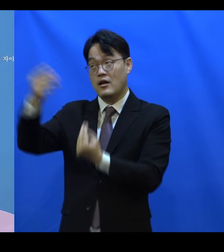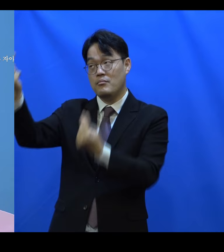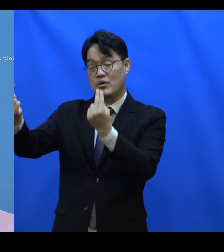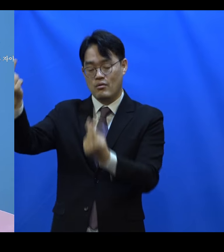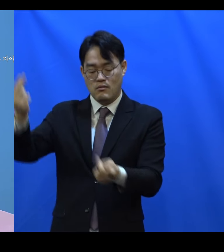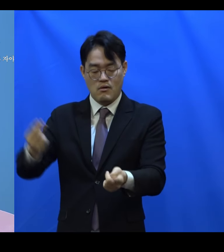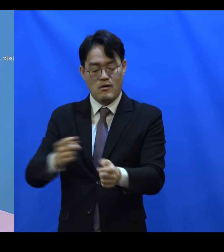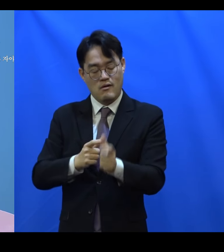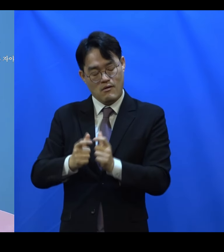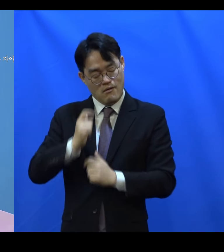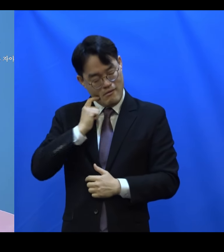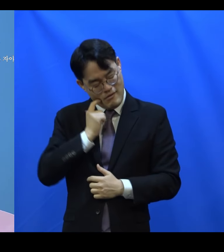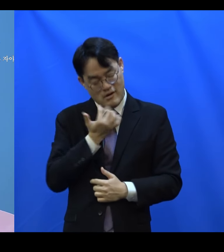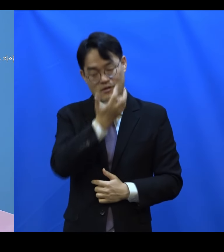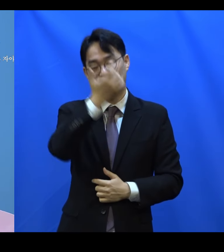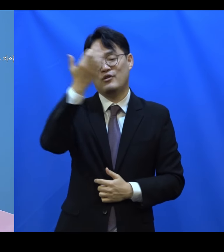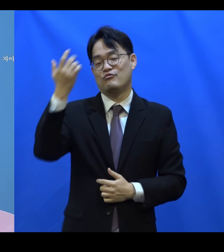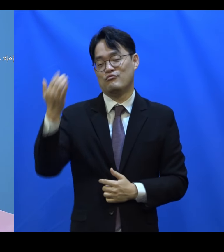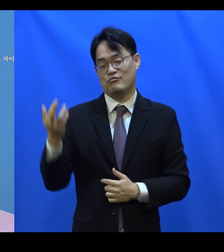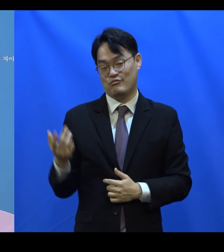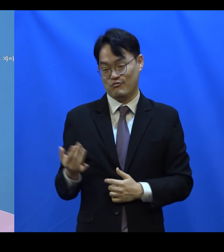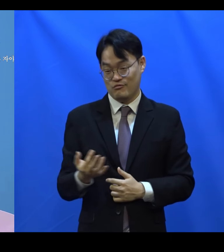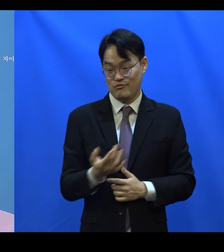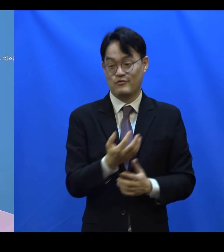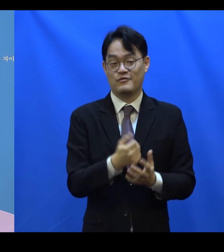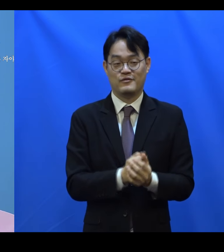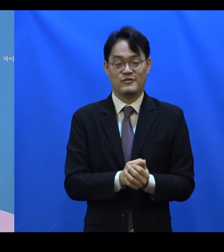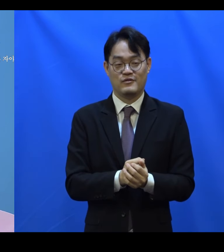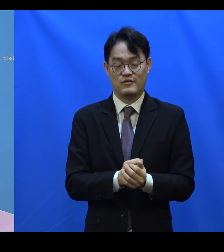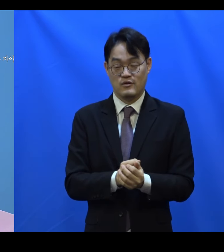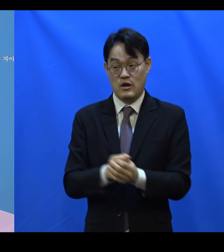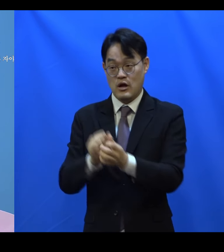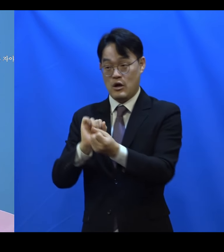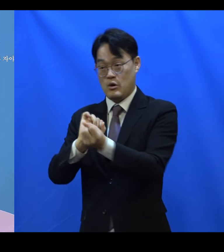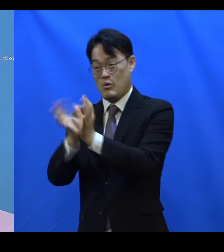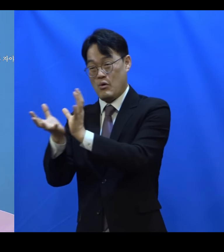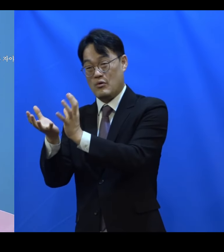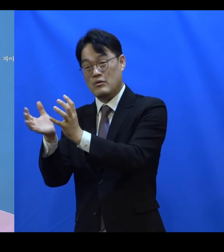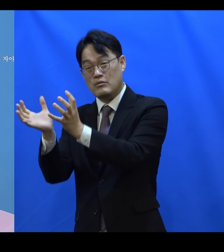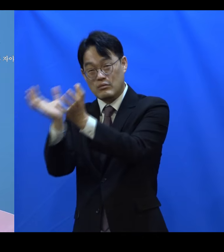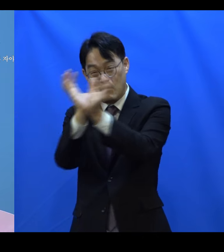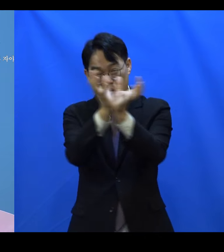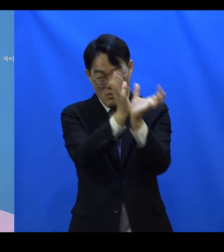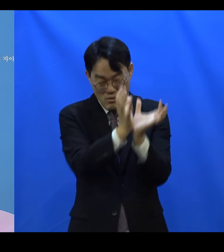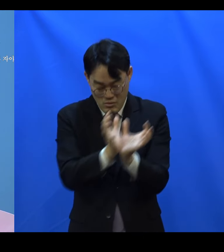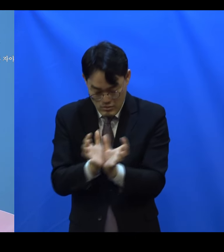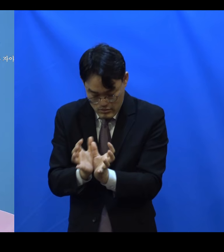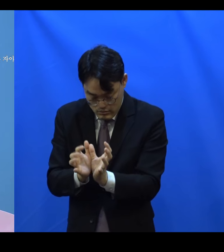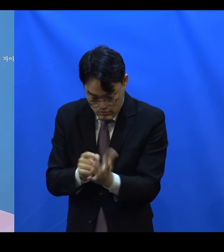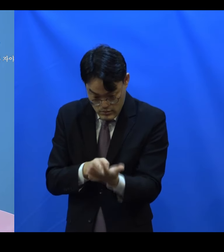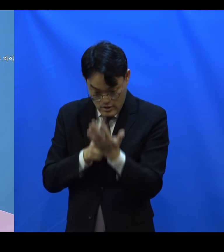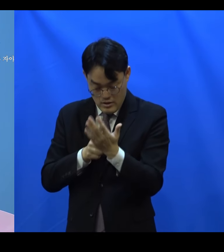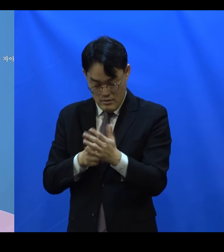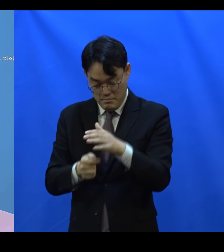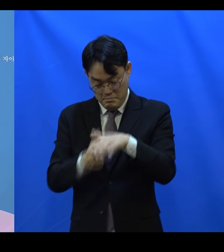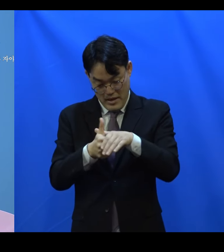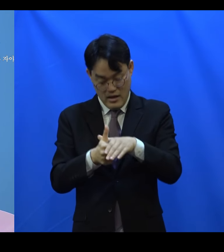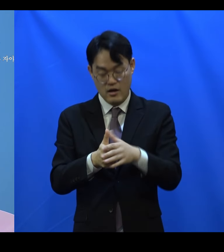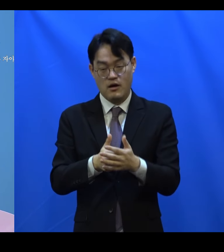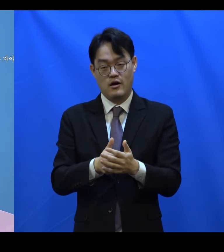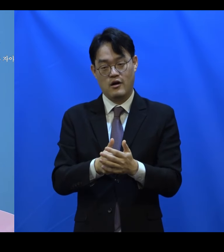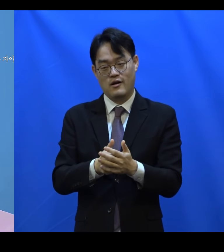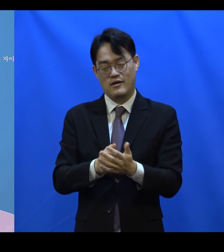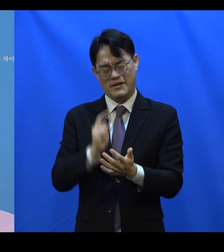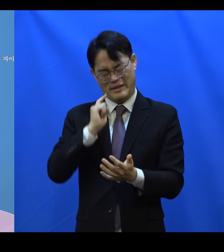꽃 중에 꽃이고 또 아름답기도 하지만, 여러분 장미는 역시 장미잖아요, 그죠? 참